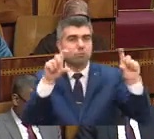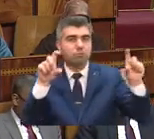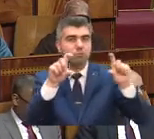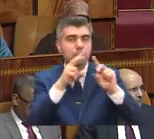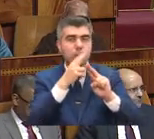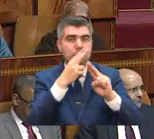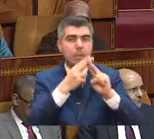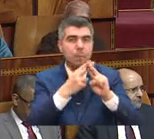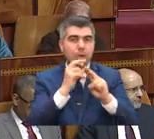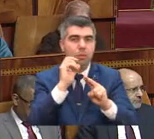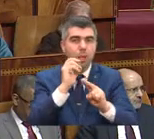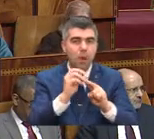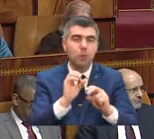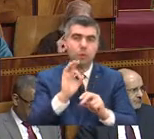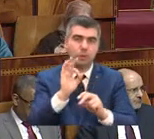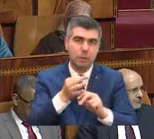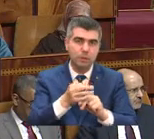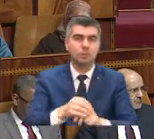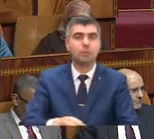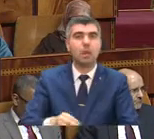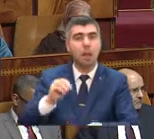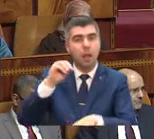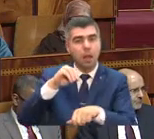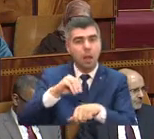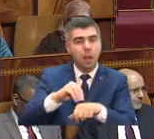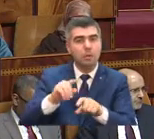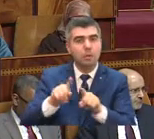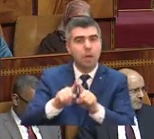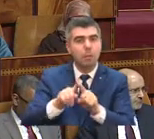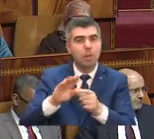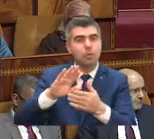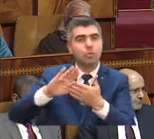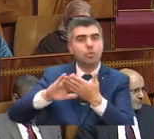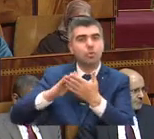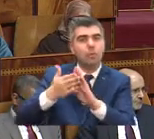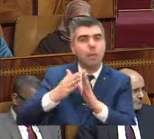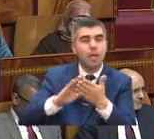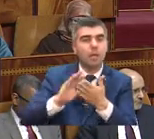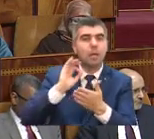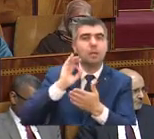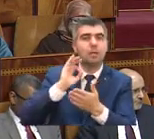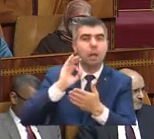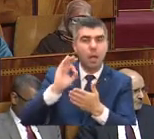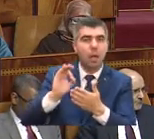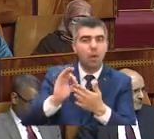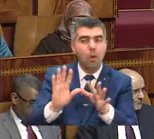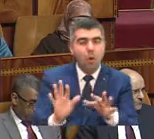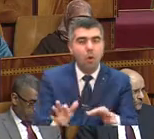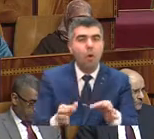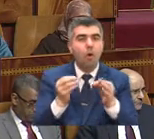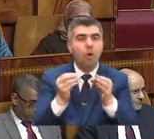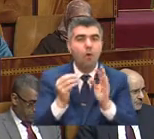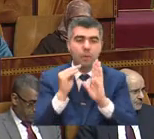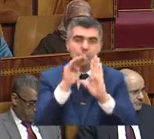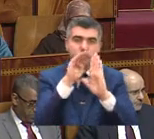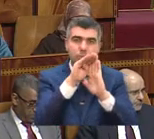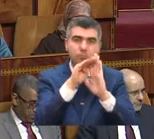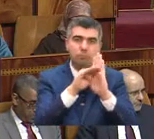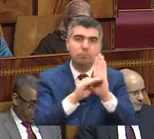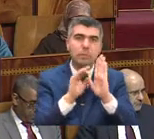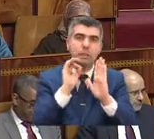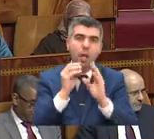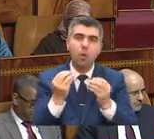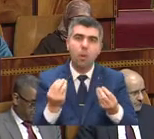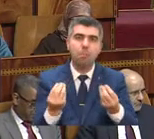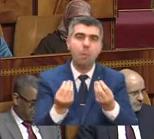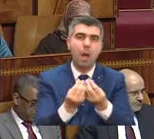نوعيه، او لا احداث هيئات اللي كتكون تتوقف معهم باش تخرجهم باغراءات من القطاع الغير المهيكل للمهيكل. السيد الوزير